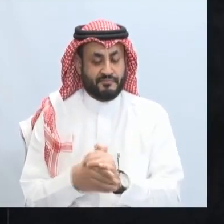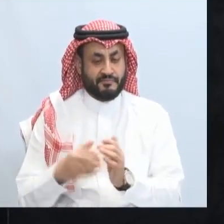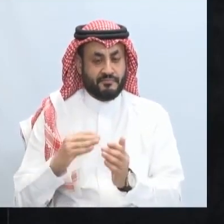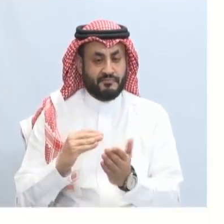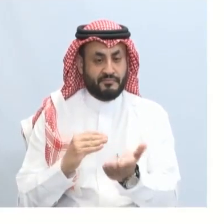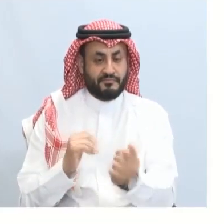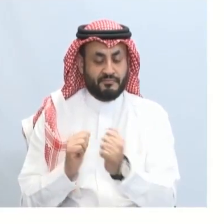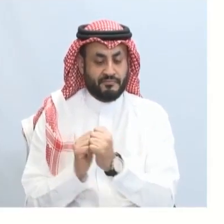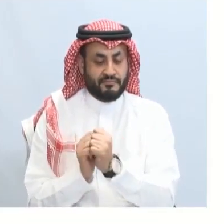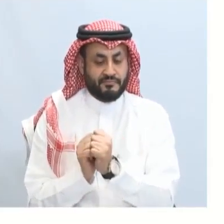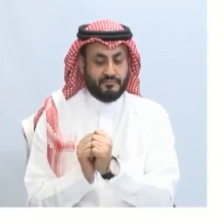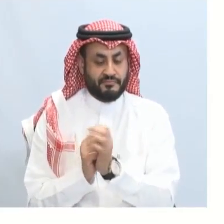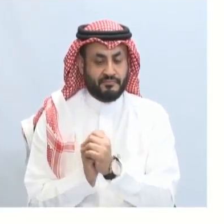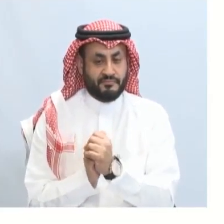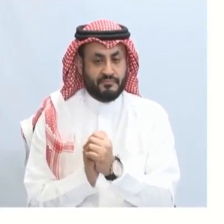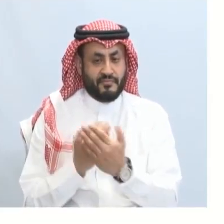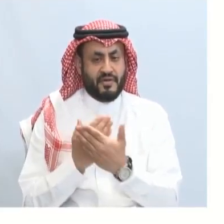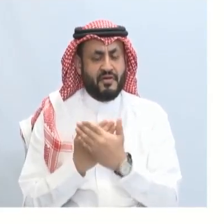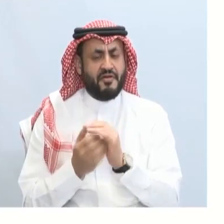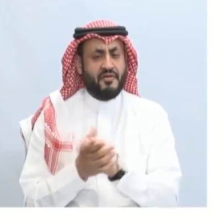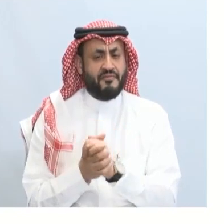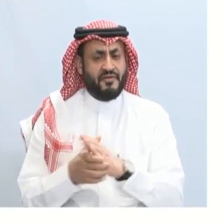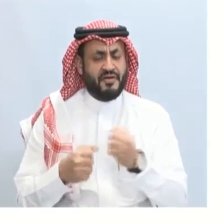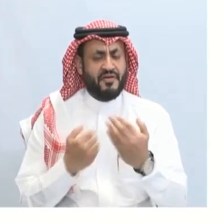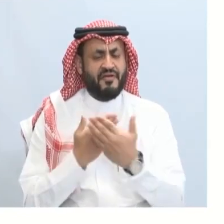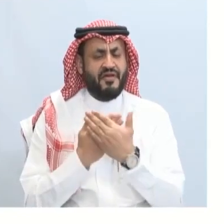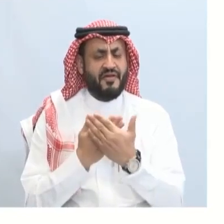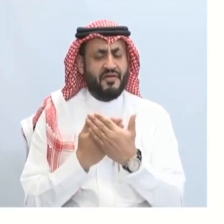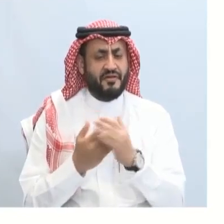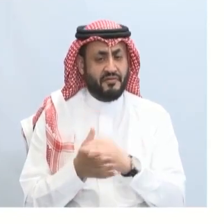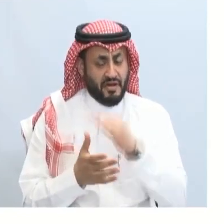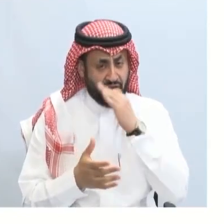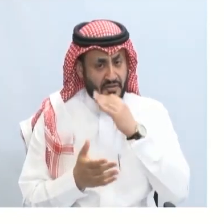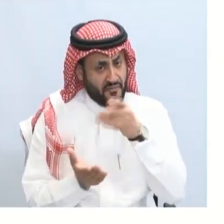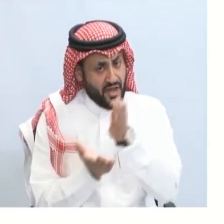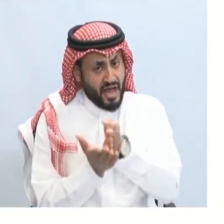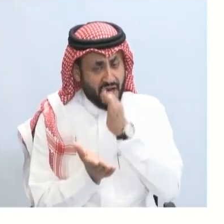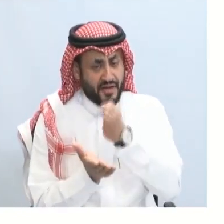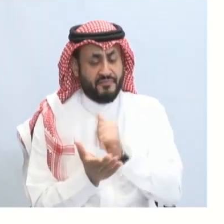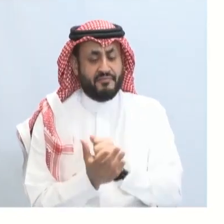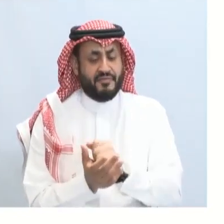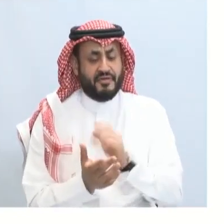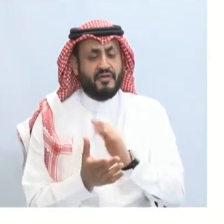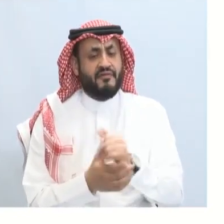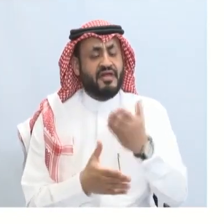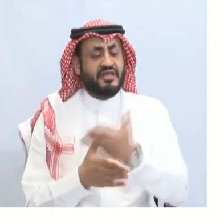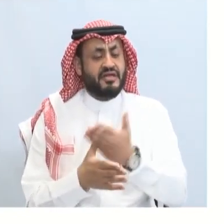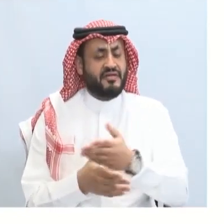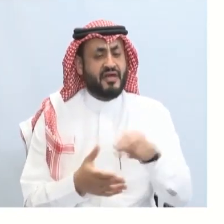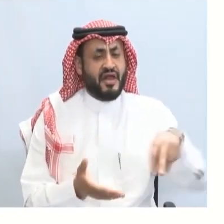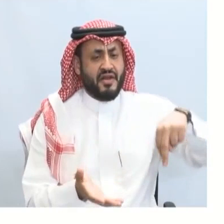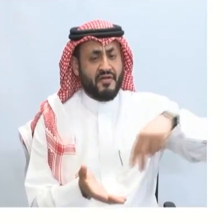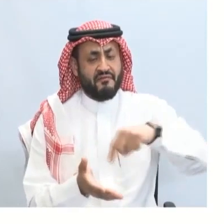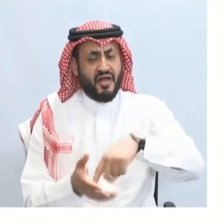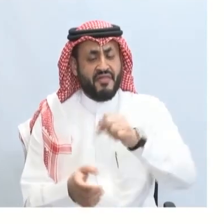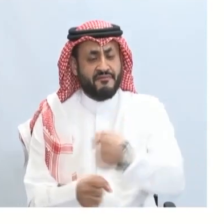فيكم ان المتهم في دفاعه تحدث بصدق عن مسببات اتت به الى هذا